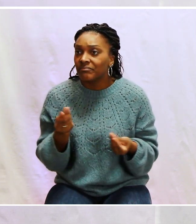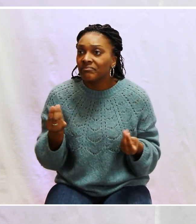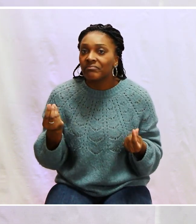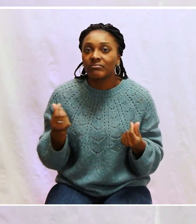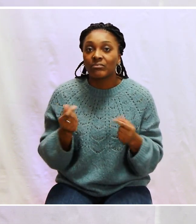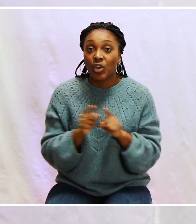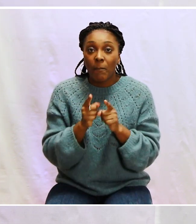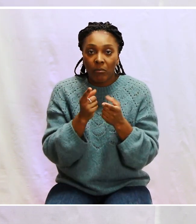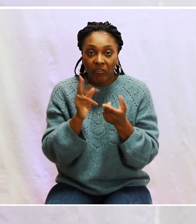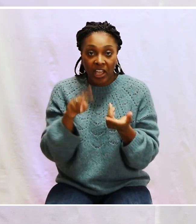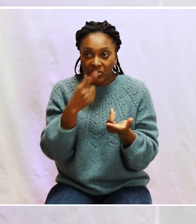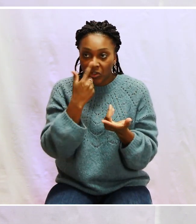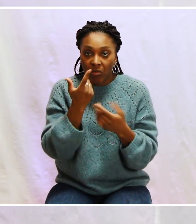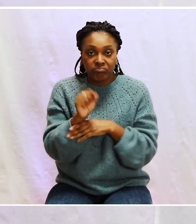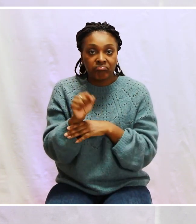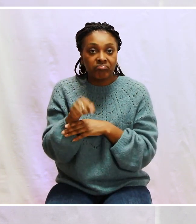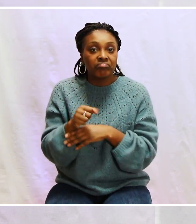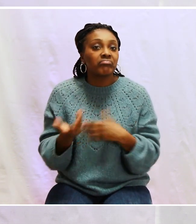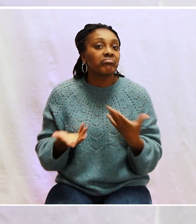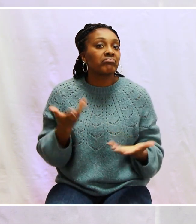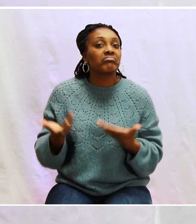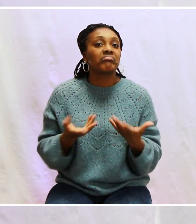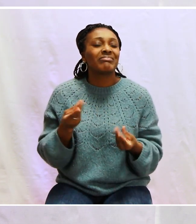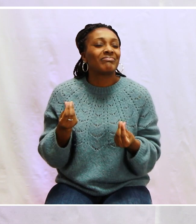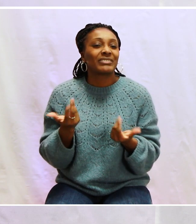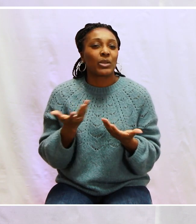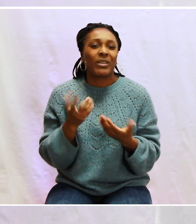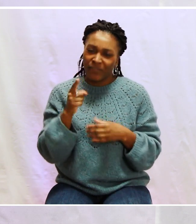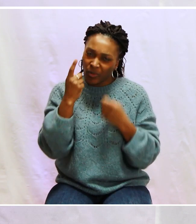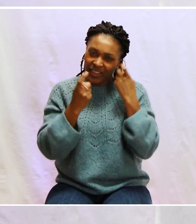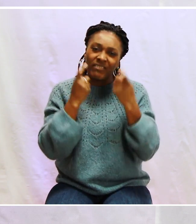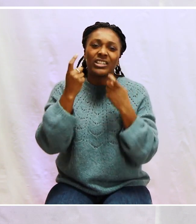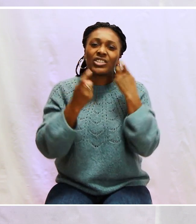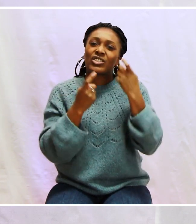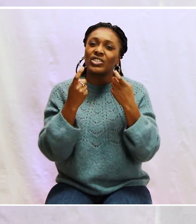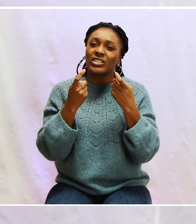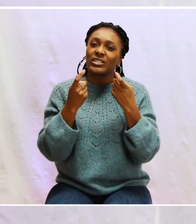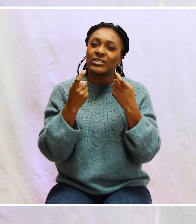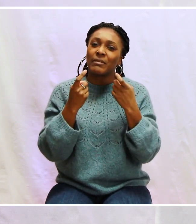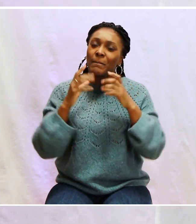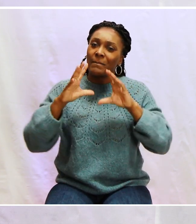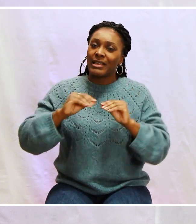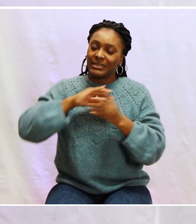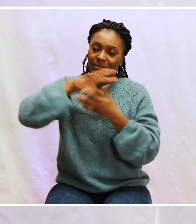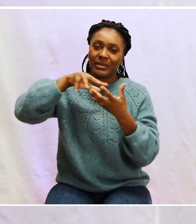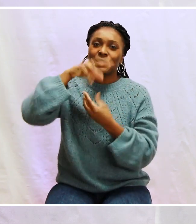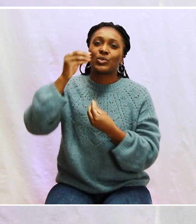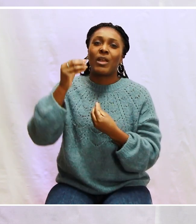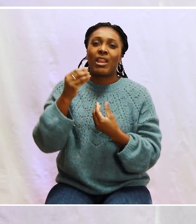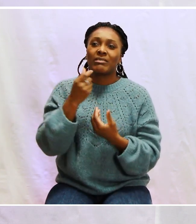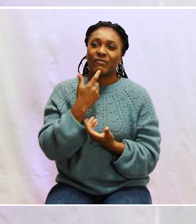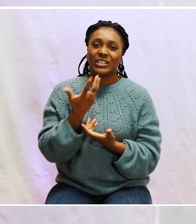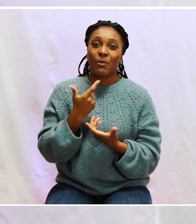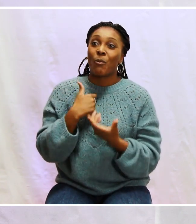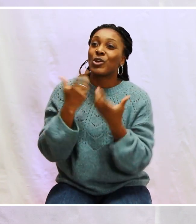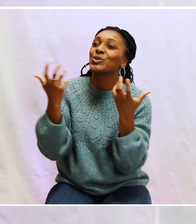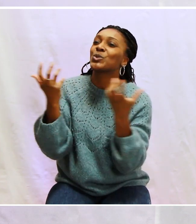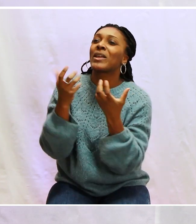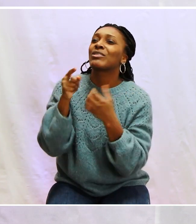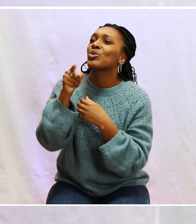c'est limite, on n'en a rien à faire, quoi. Et je pense que il faut réfléchir à notre position spirituelle à ce niveau-là, à dire « mais qu'est-ce que vraiment je